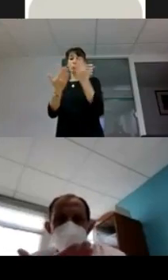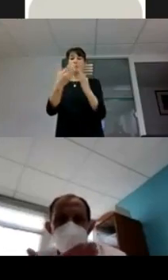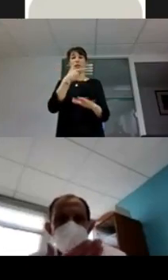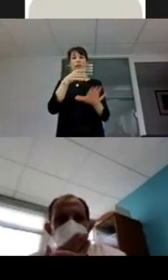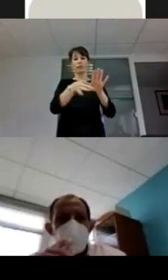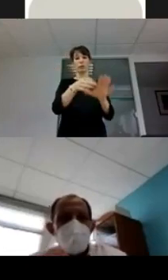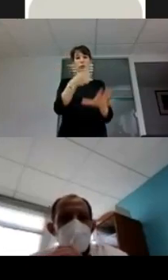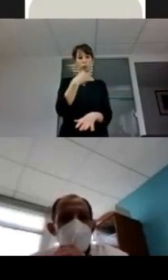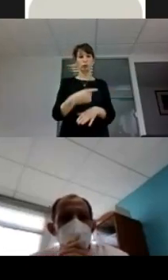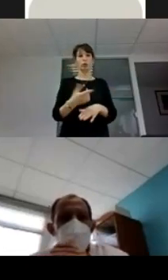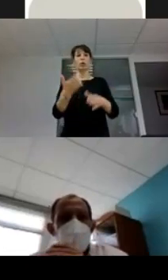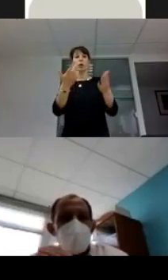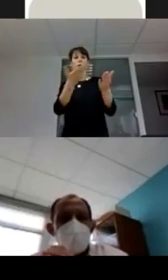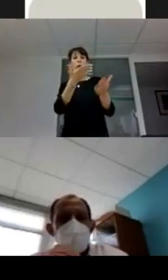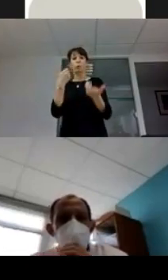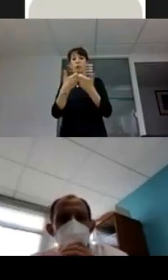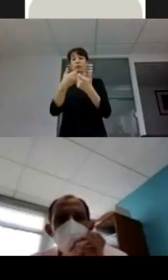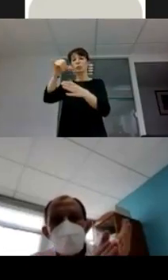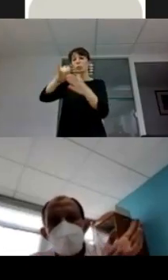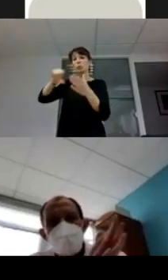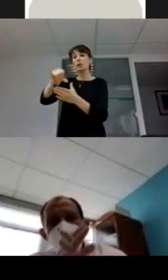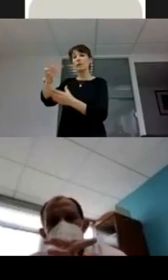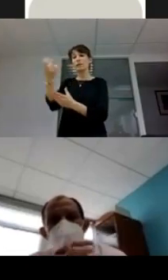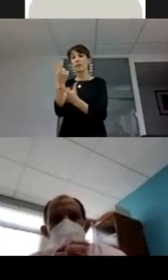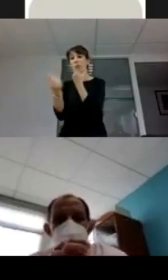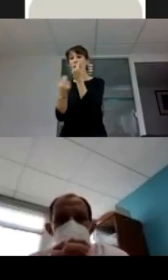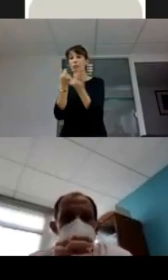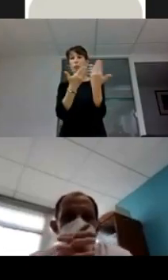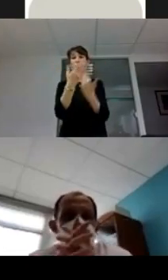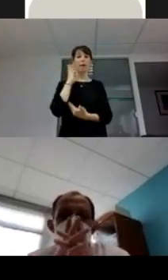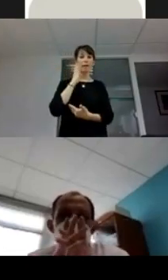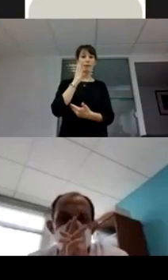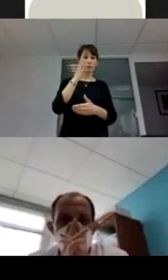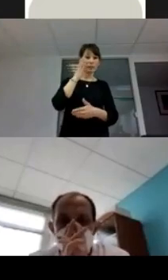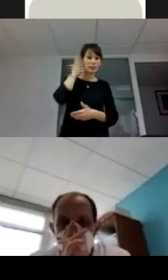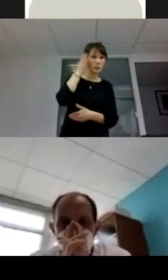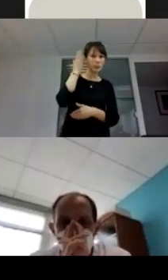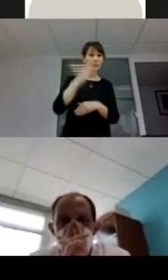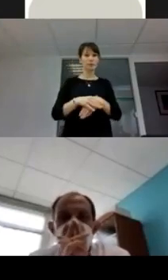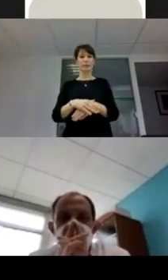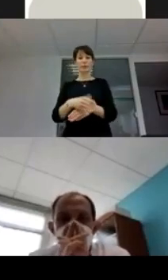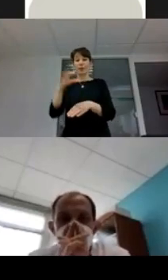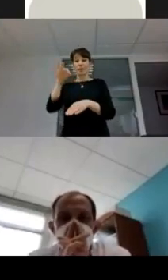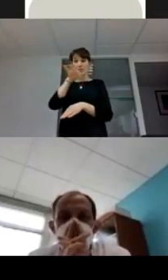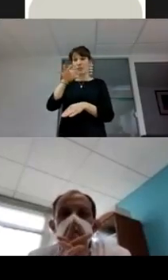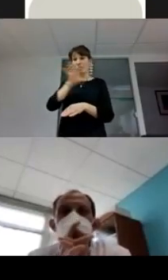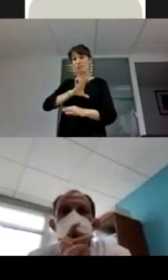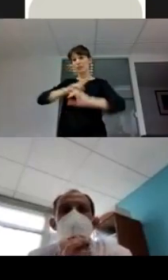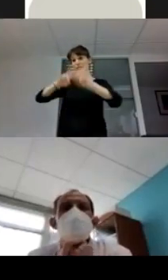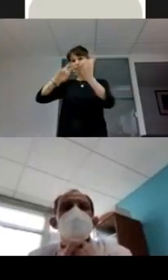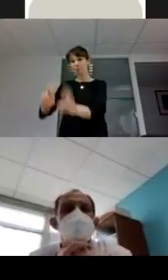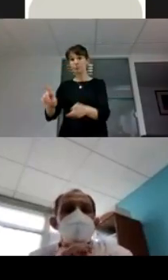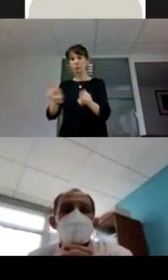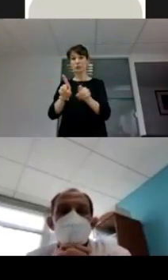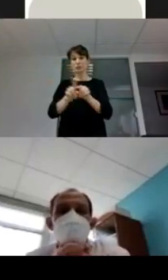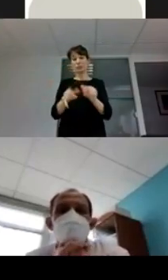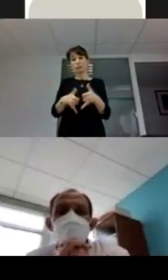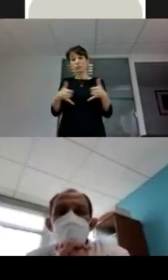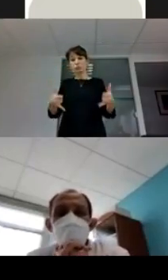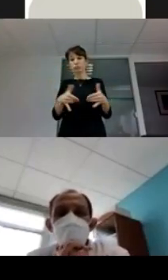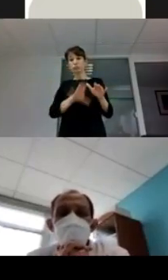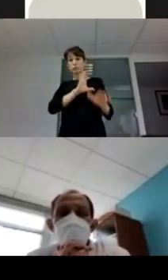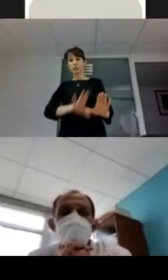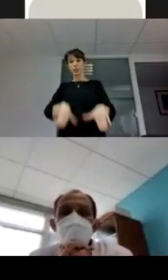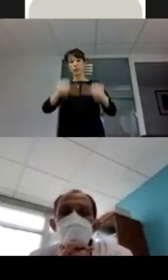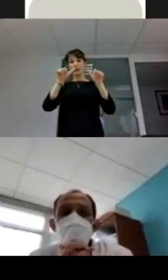blanche que de la viande rouge. Préférer les huiles végétales à la graisse animale. Une consommation faible en